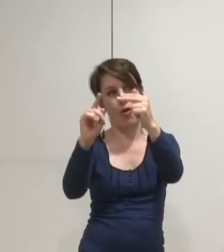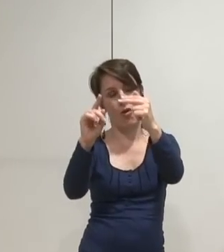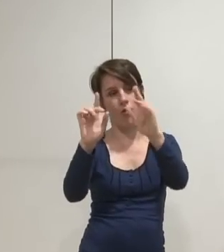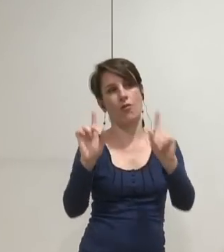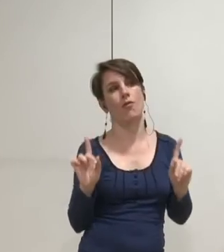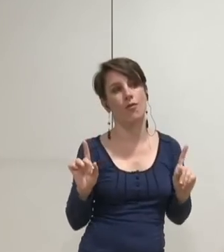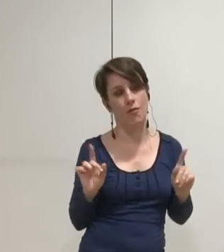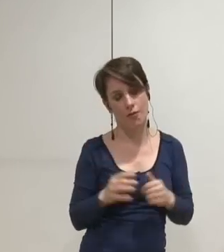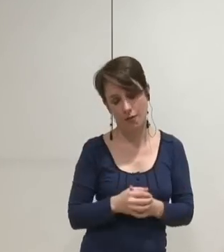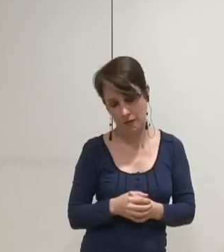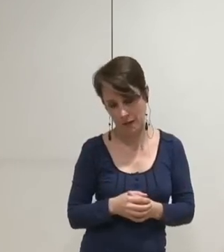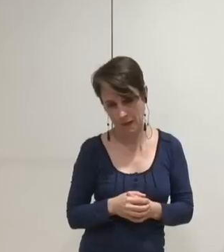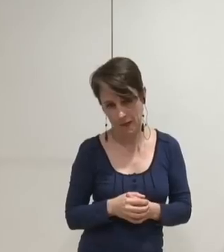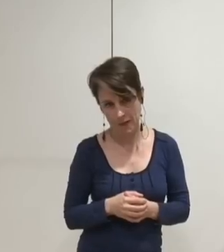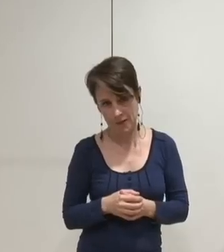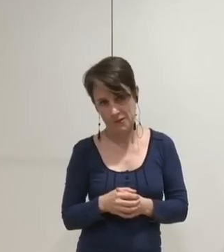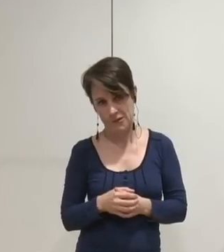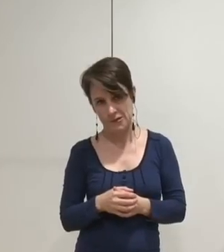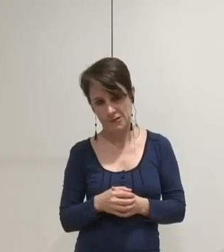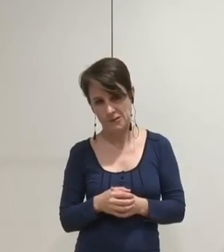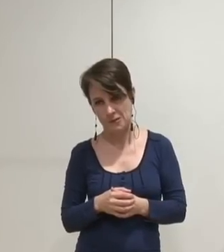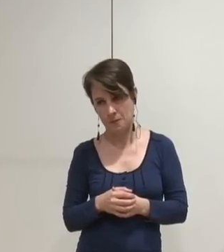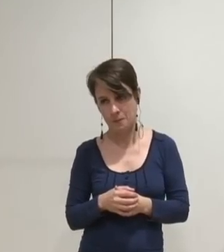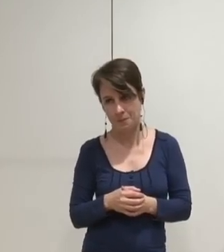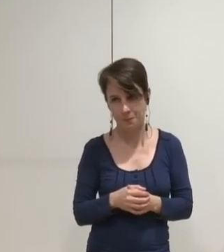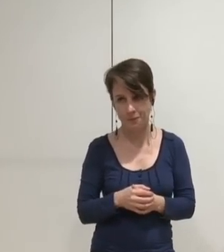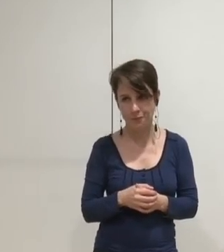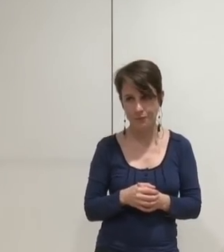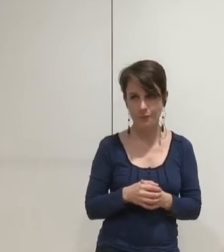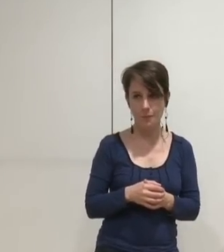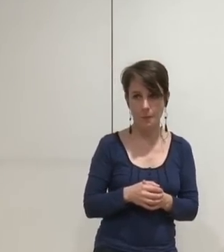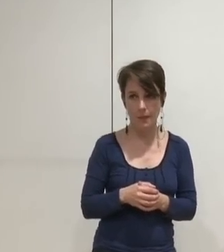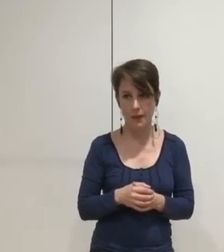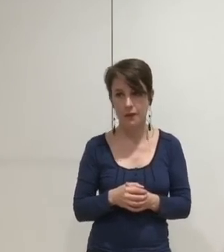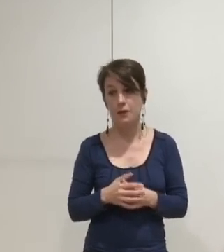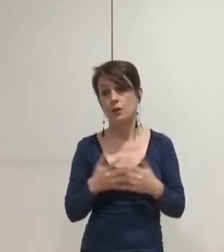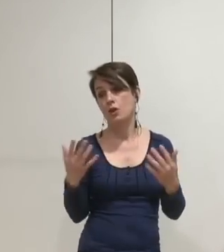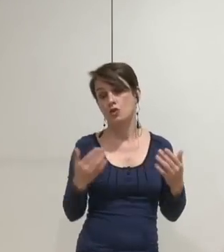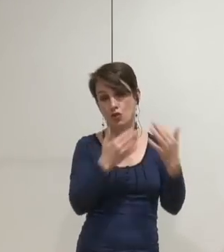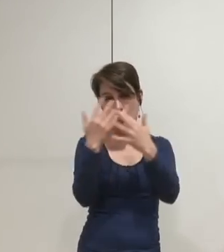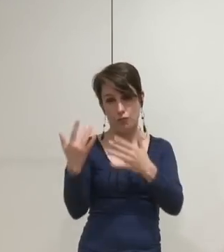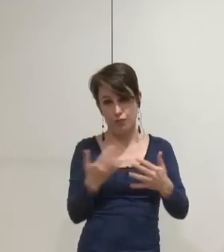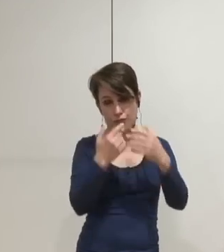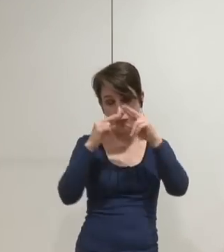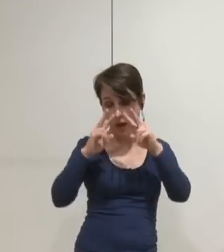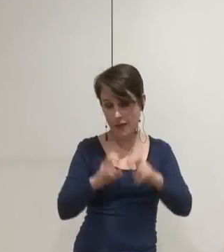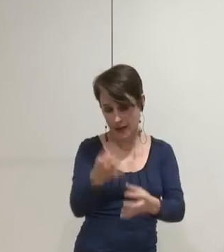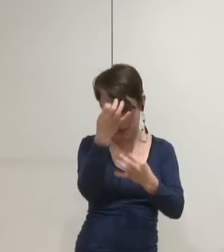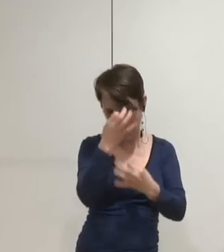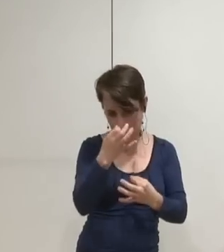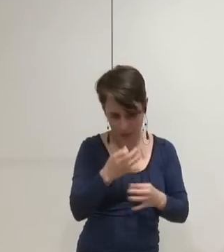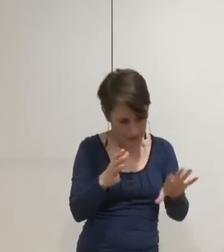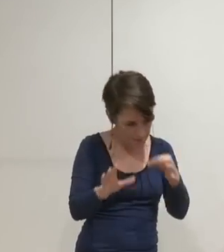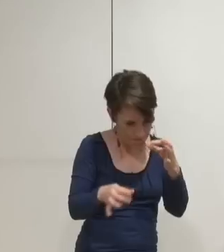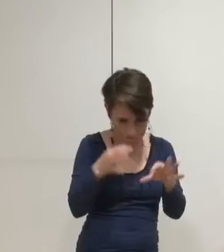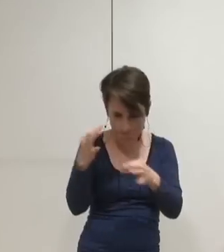supérieures c'est l'analyse des chiffres précises qui nous permet de dire cela et alors bien